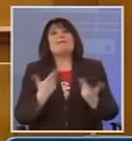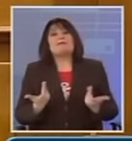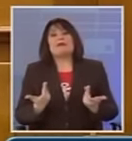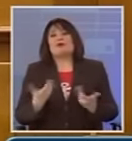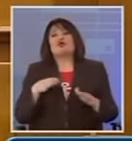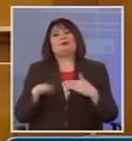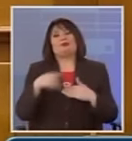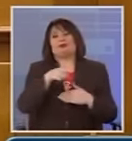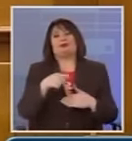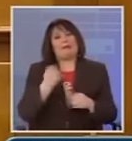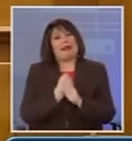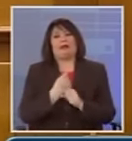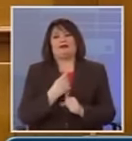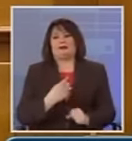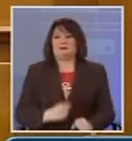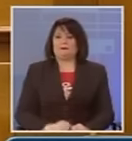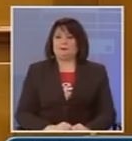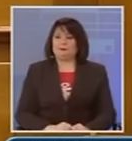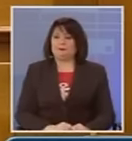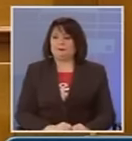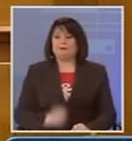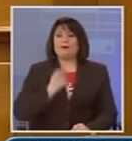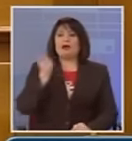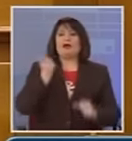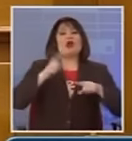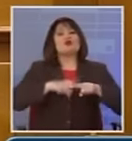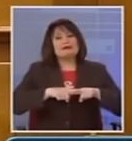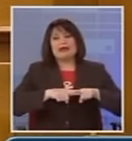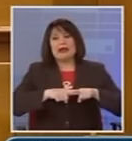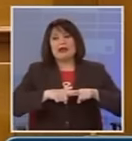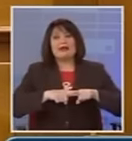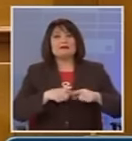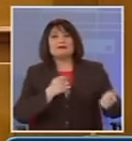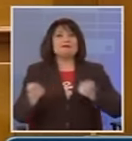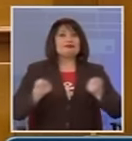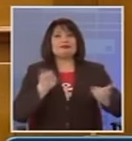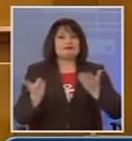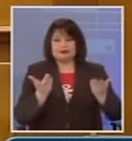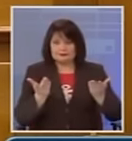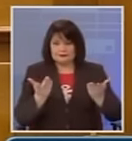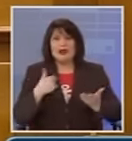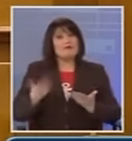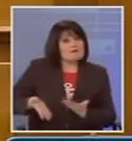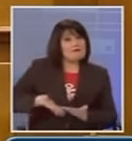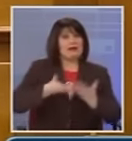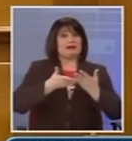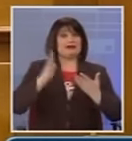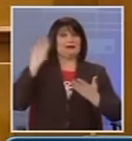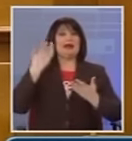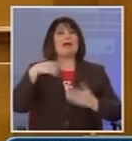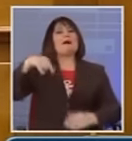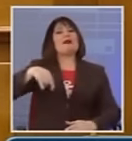αυτό που λέτε? Το χρέος της χώρας το βρήκατε εκτός ελέγχου. Στηρίξαμε την προηγούμενη κυβέρνηση